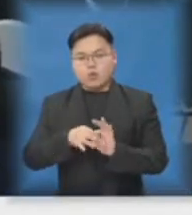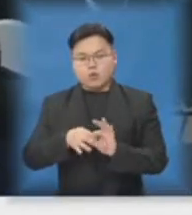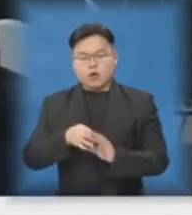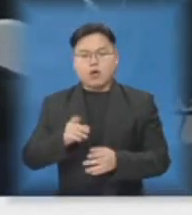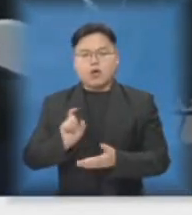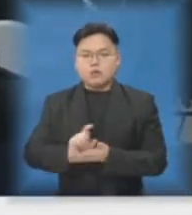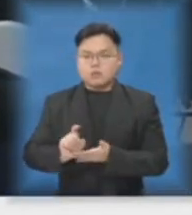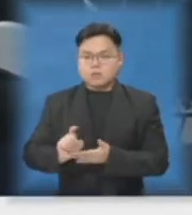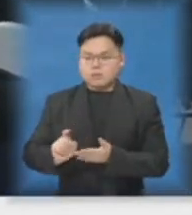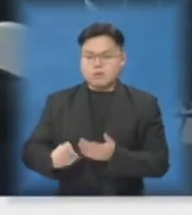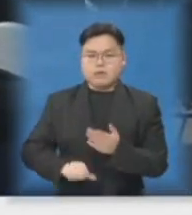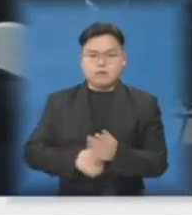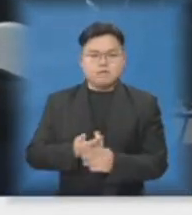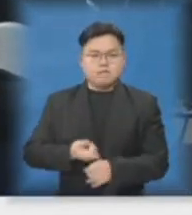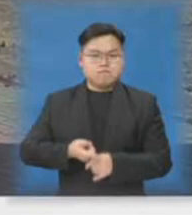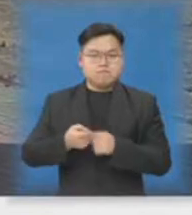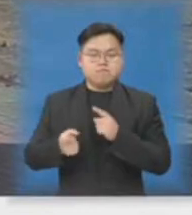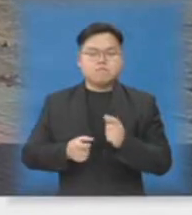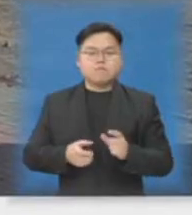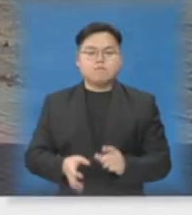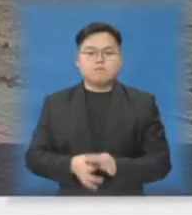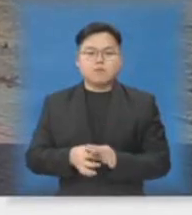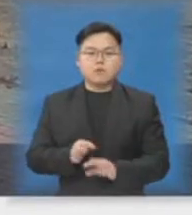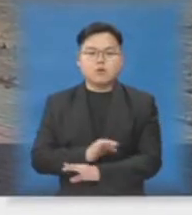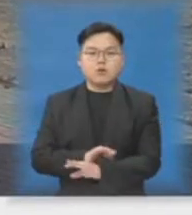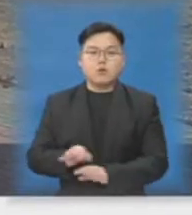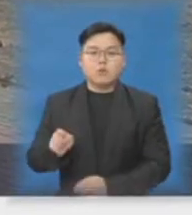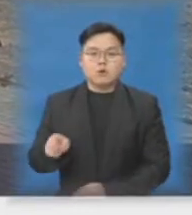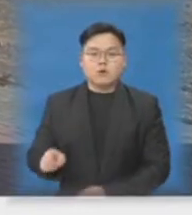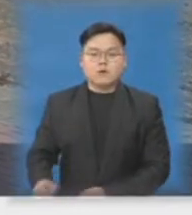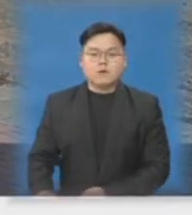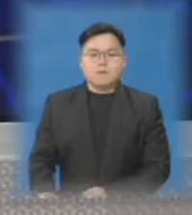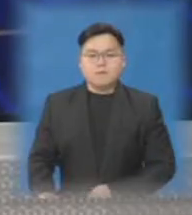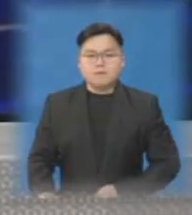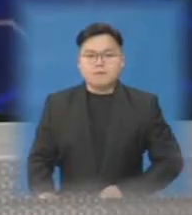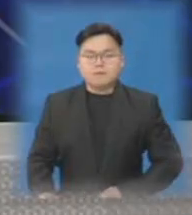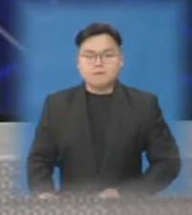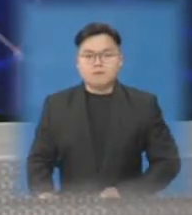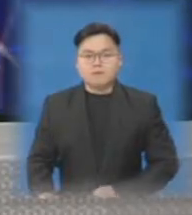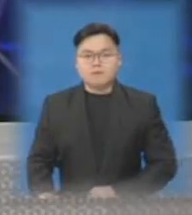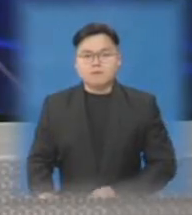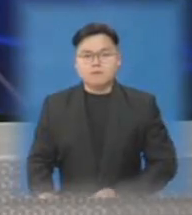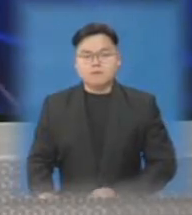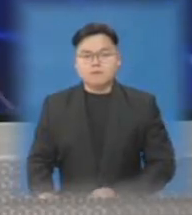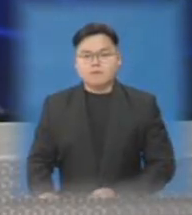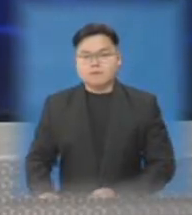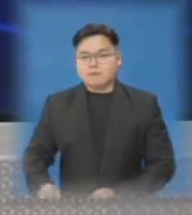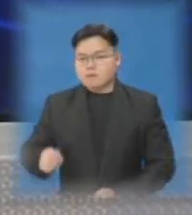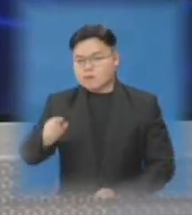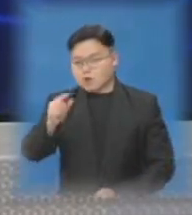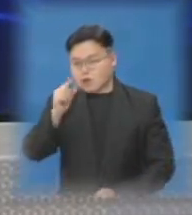нэмэгдүүлэх эдийн засгийн өсөлтийг дэмжих олон төсөл хэрэгжиж байна. Орос улбааны улсын холбооны хурлын төрийн дүмийн дараа